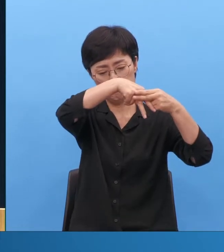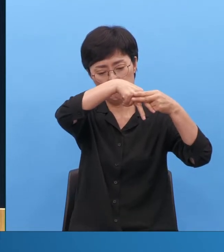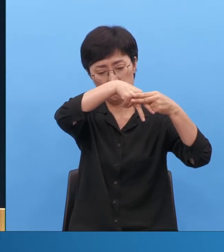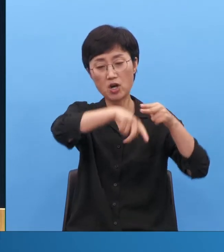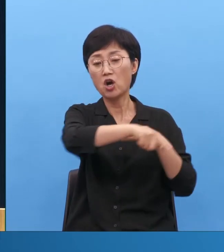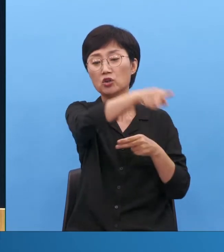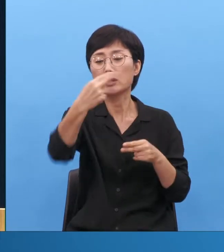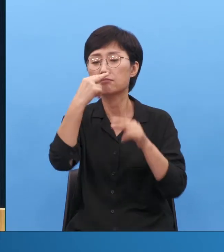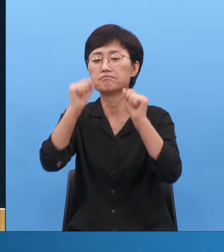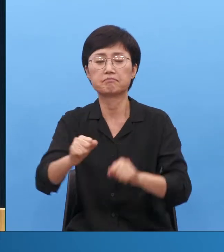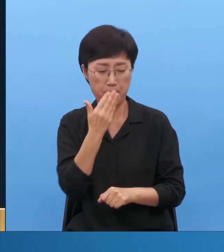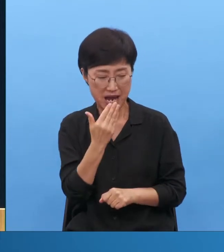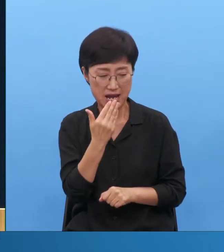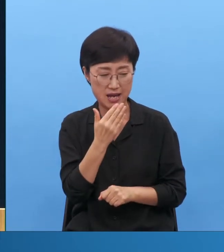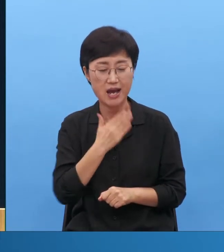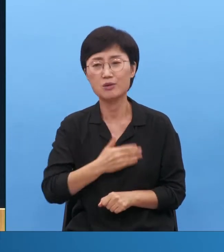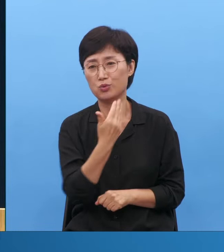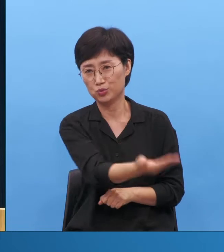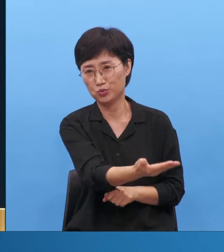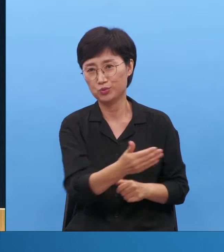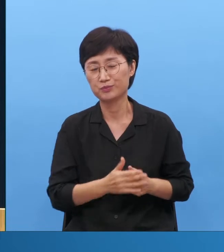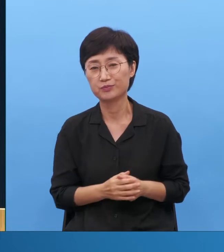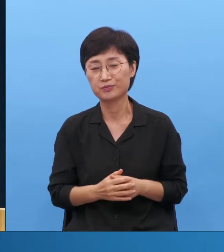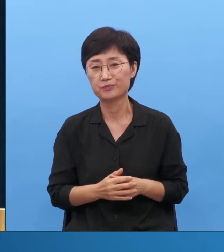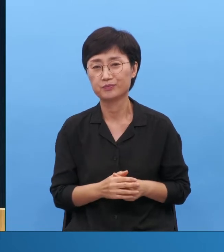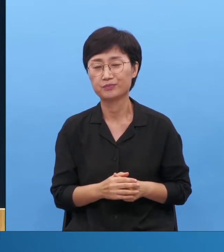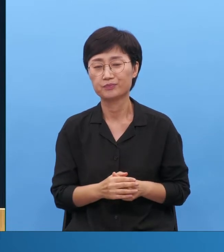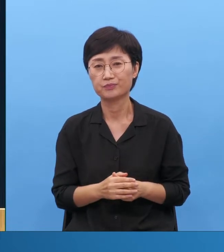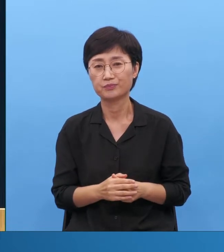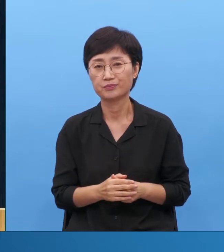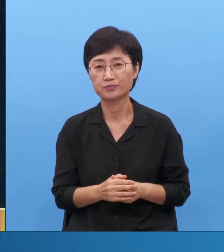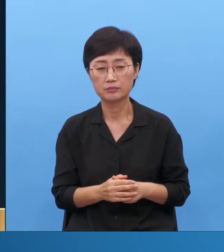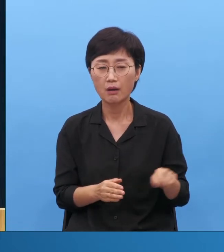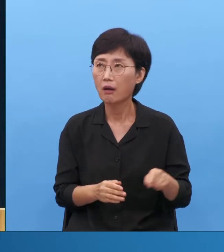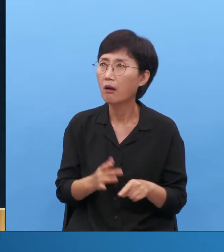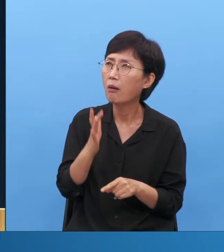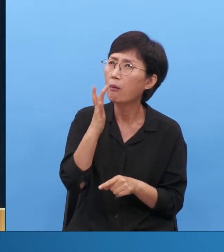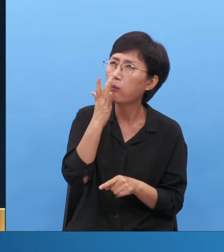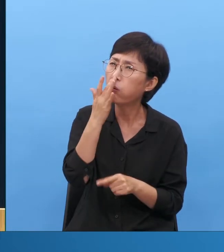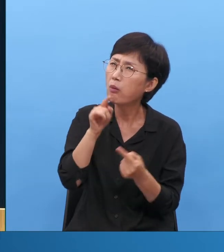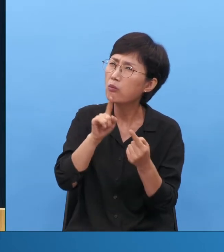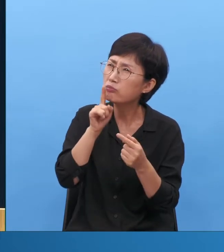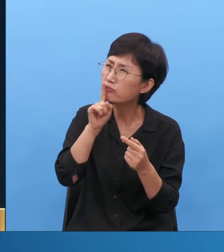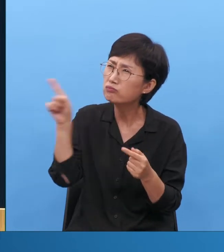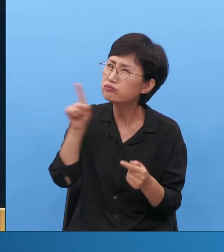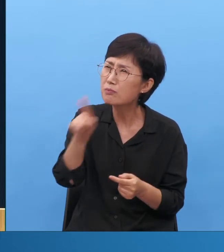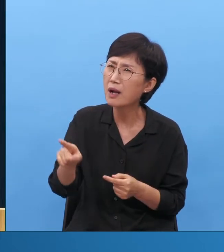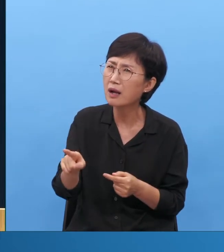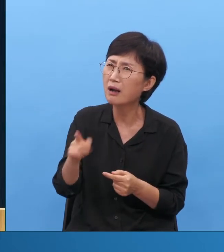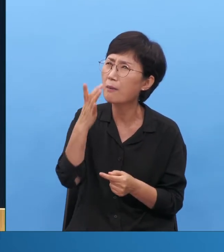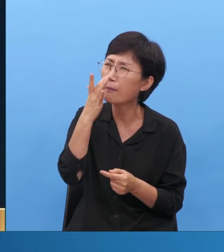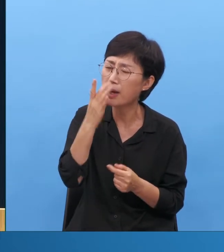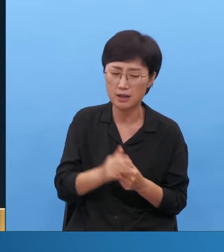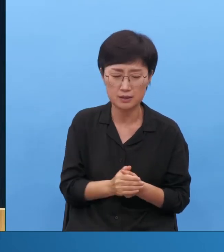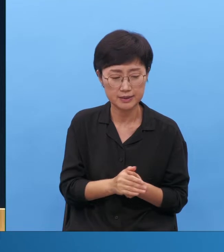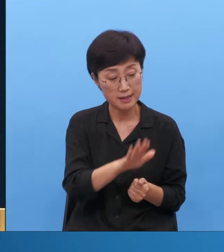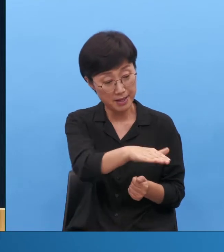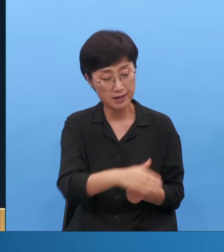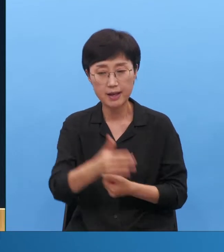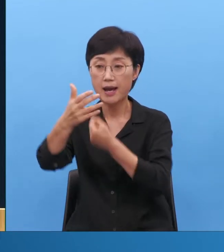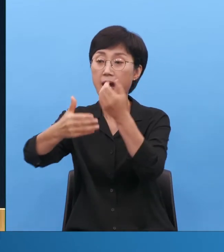bronze serpent, and people who looked to that were saved. He's saying, just like that, the Son of Man must be lifted up. 알아듣지 못하는 거죠. But he could not understand. 하나님이 세상을